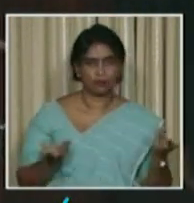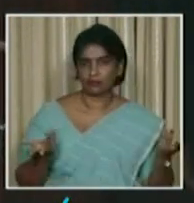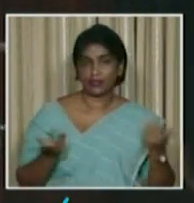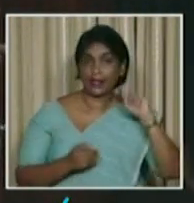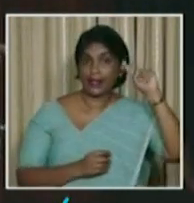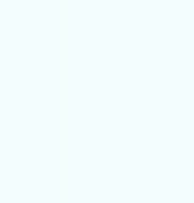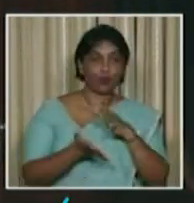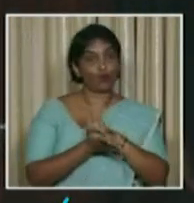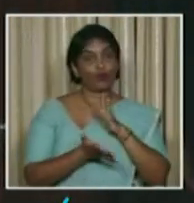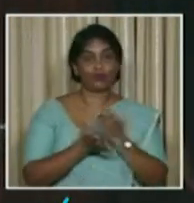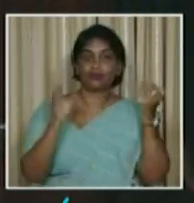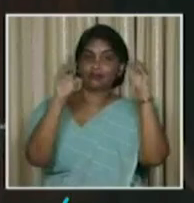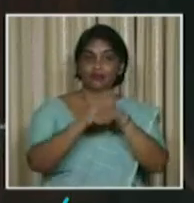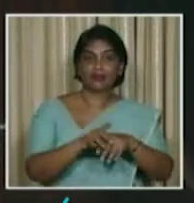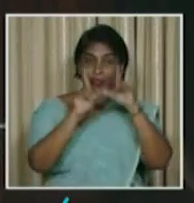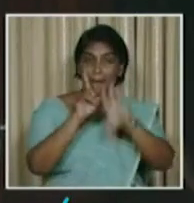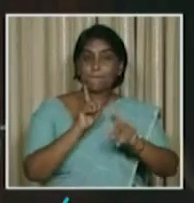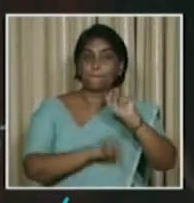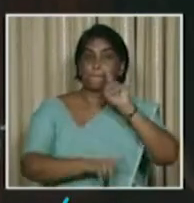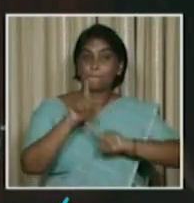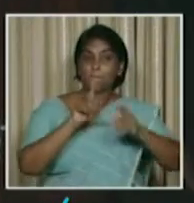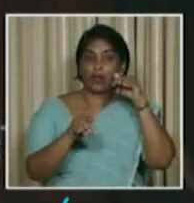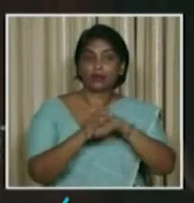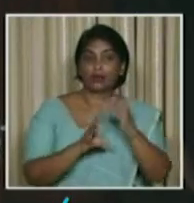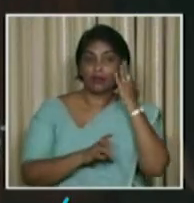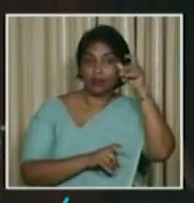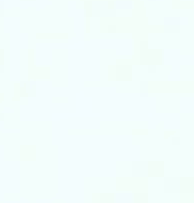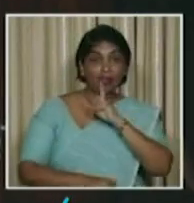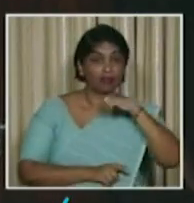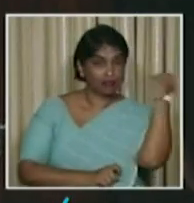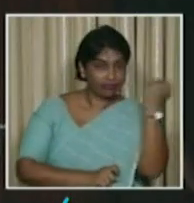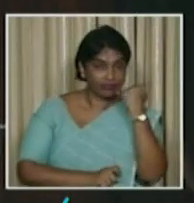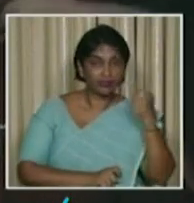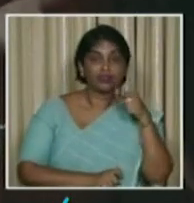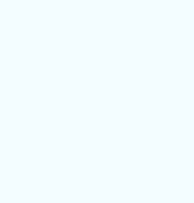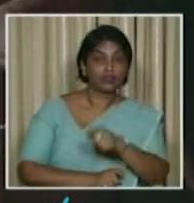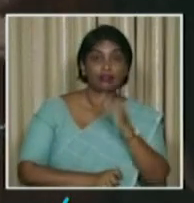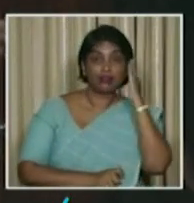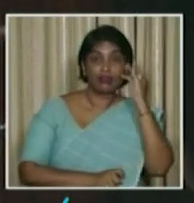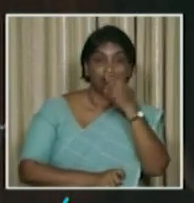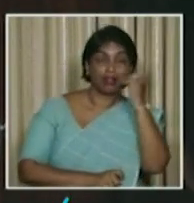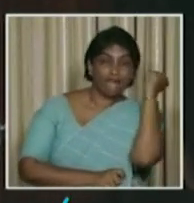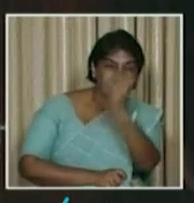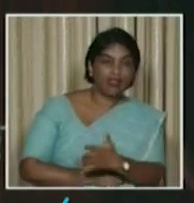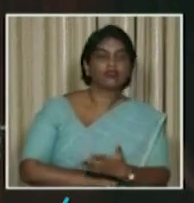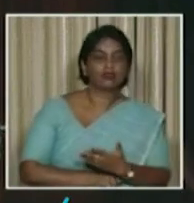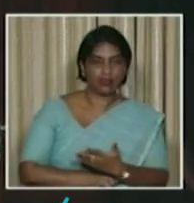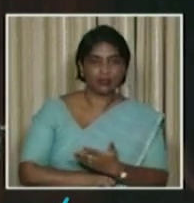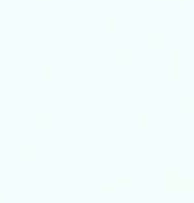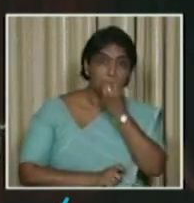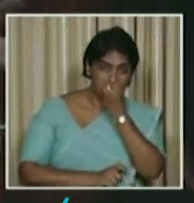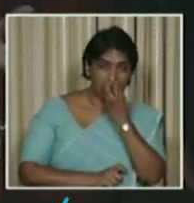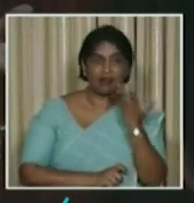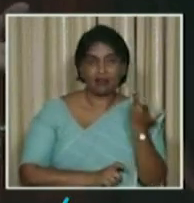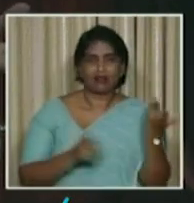හෙට කාන්තා දිනය. ඒ වුණාට මේ පාර්ලිමේන්තුවේ ඇතුලේ කාන්තාවක් කතා කරනකොට එයාගේ ස්ත්‍රී නිමිත්ත එළියට අදගෙන ඒක මලද මල්ද